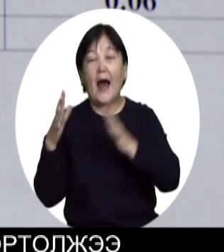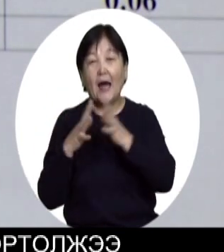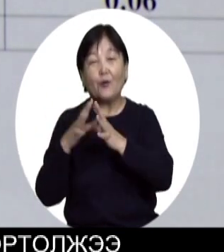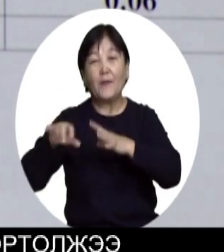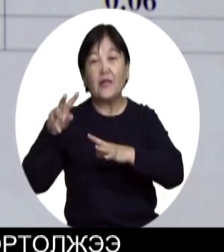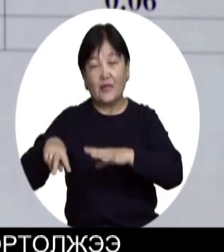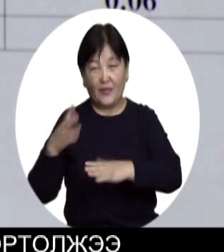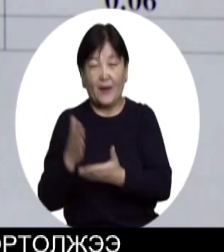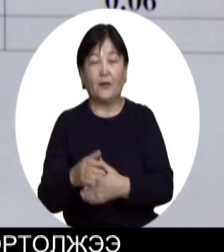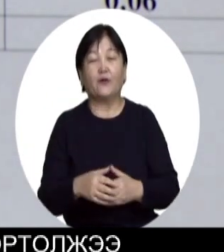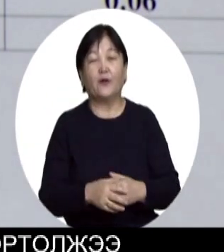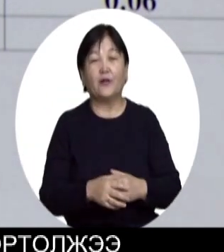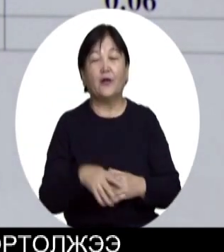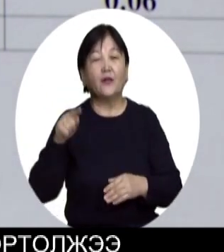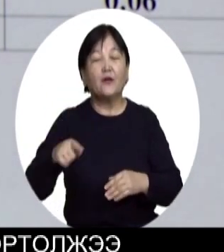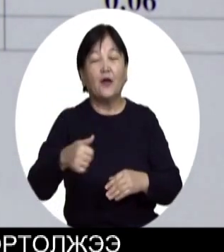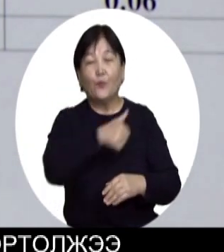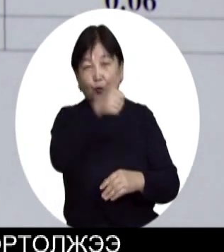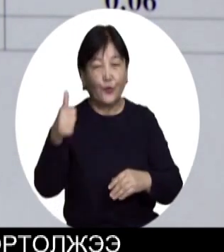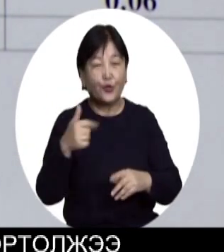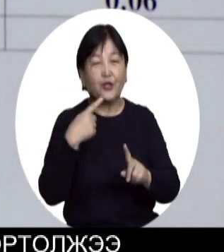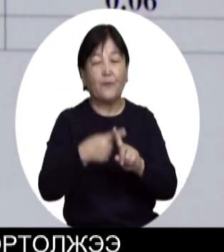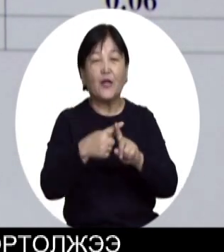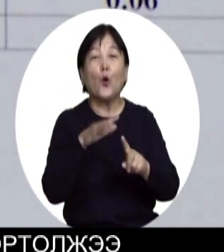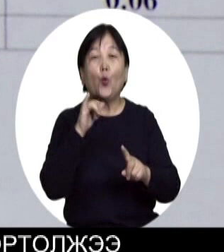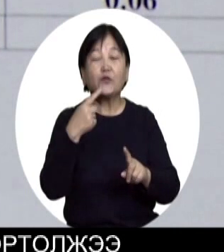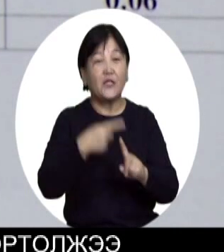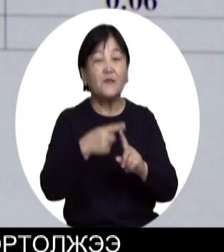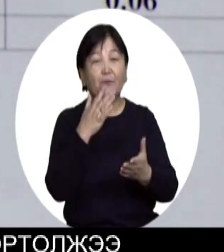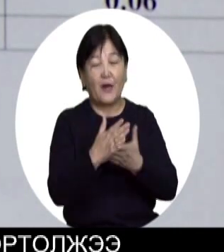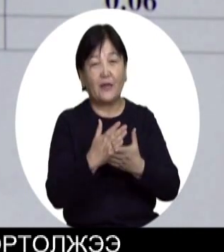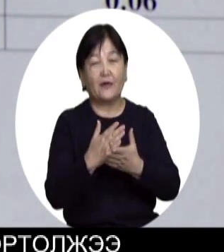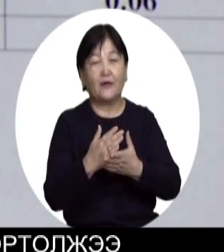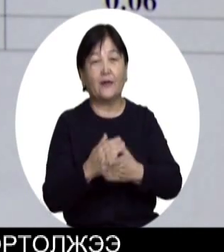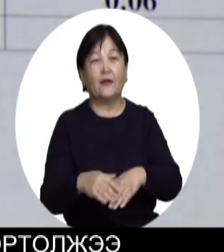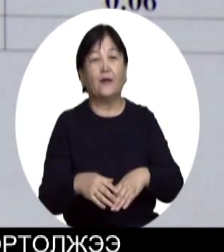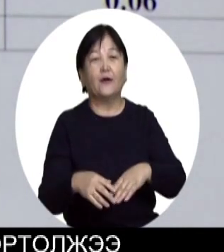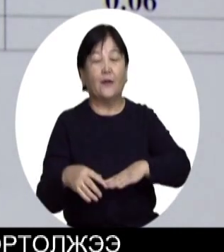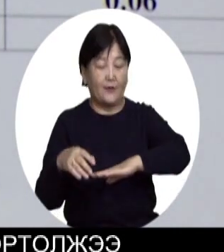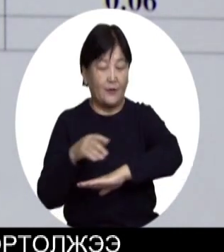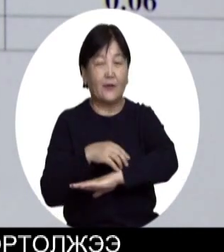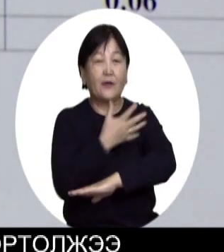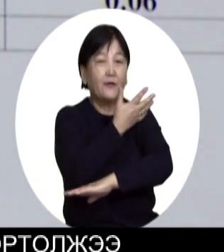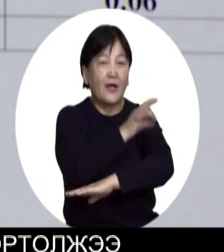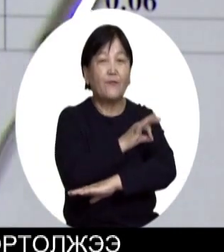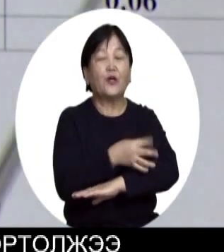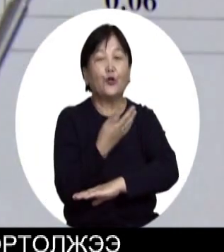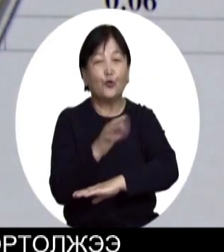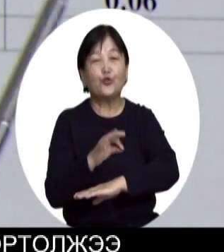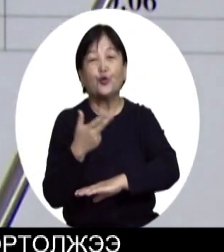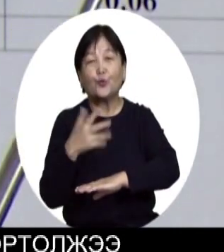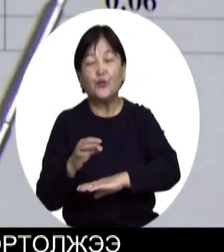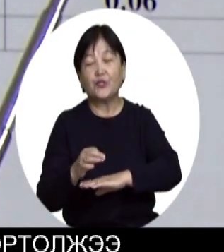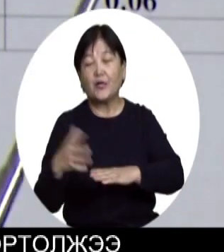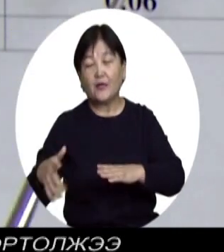тэнцүү байлгах зорилгоор ус нэмж байгаа. Жишээ нь 40 мл теосулфат нэмсэн уусмал дээр 10 мл ус нэмэх жишээтэй. За ингээд